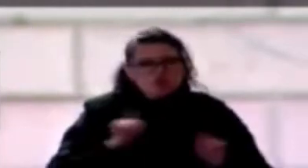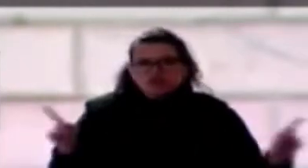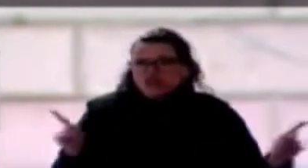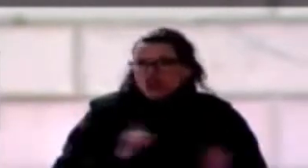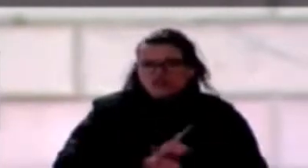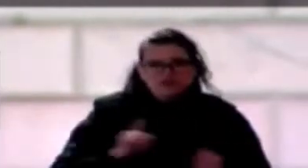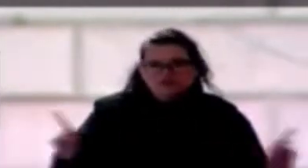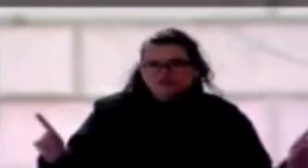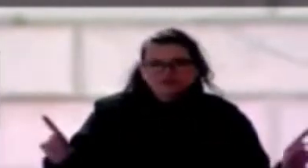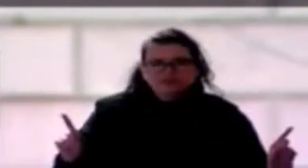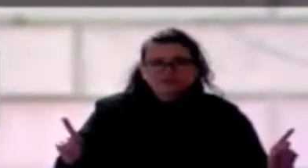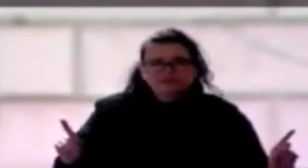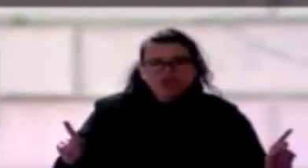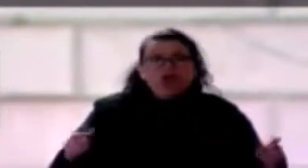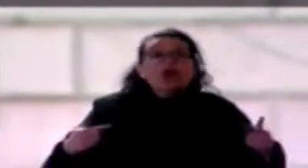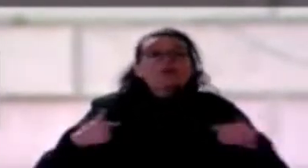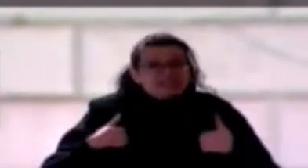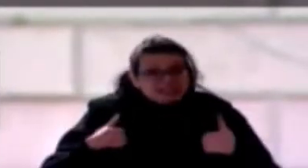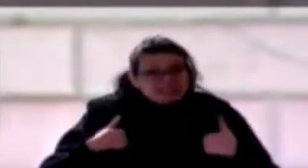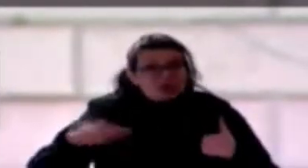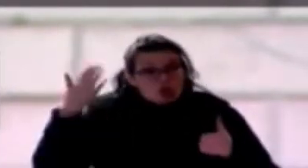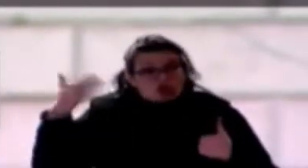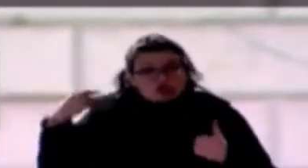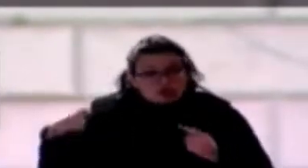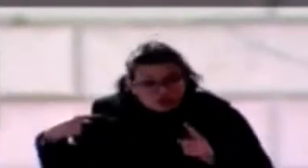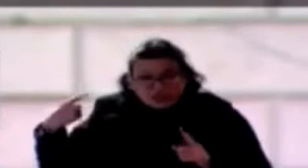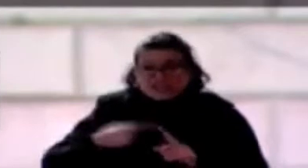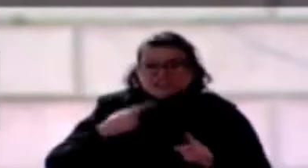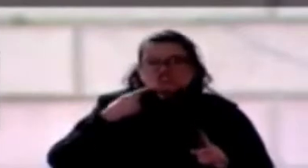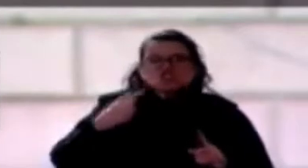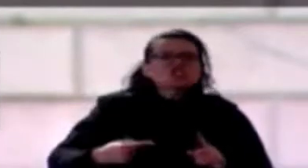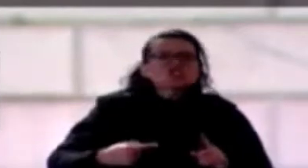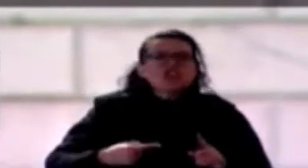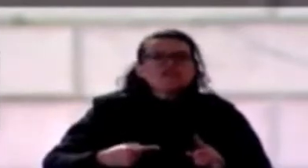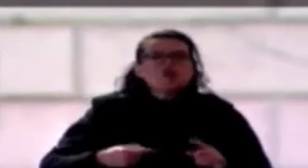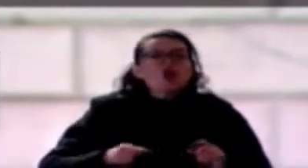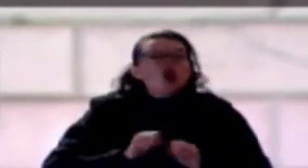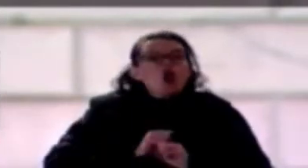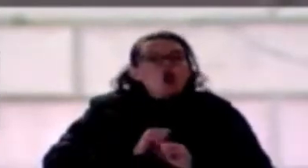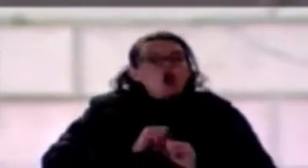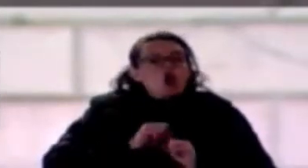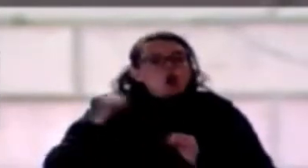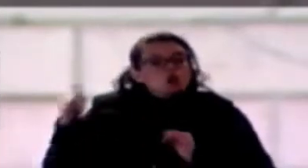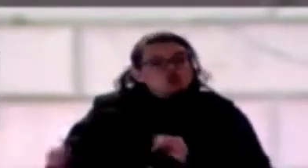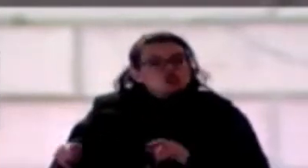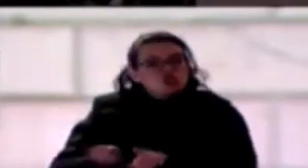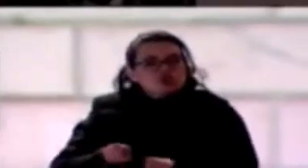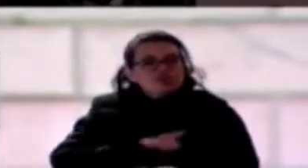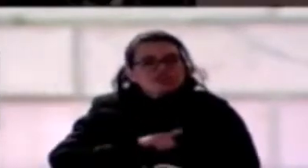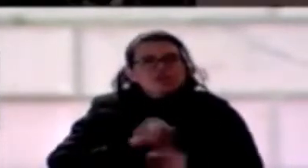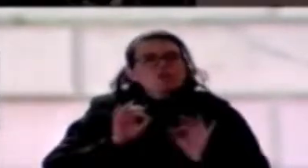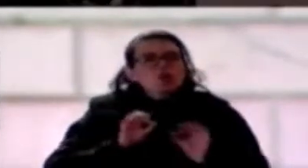era stata una strage di Stato, e queste cose nel nostro paese non si possono dire.